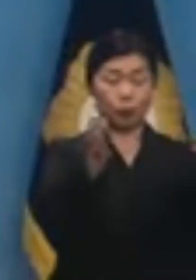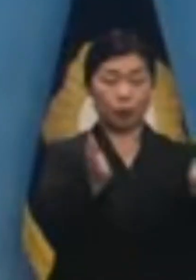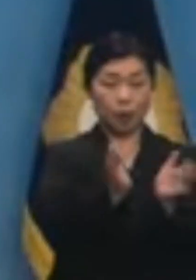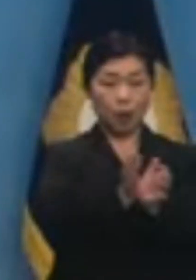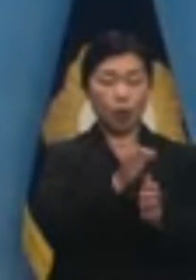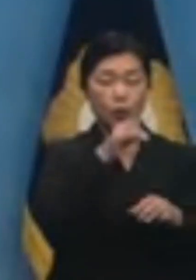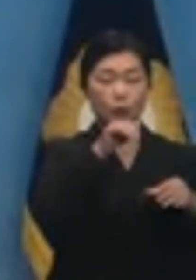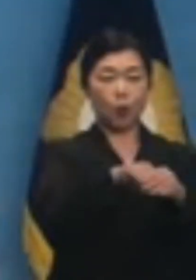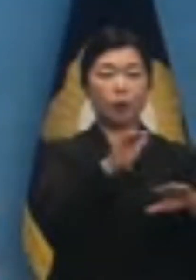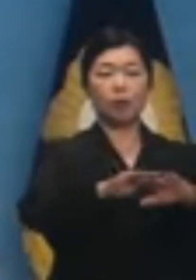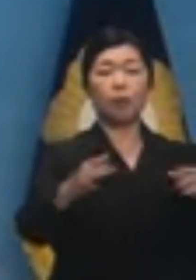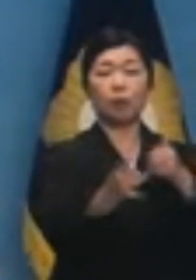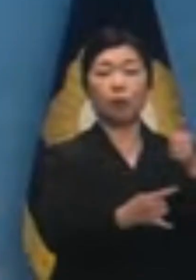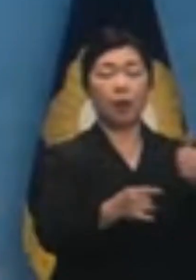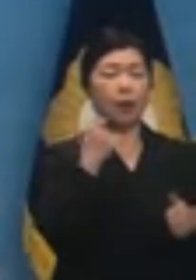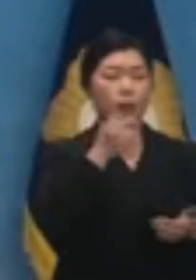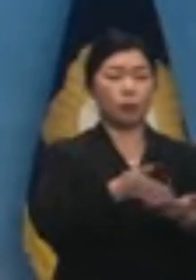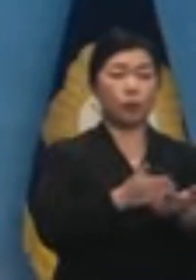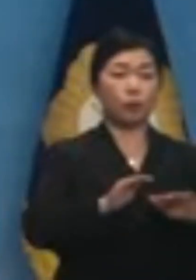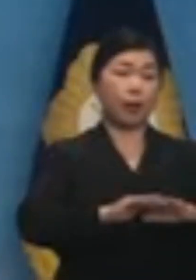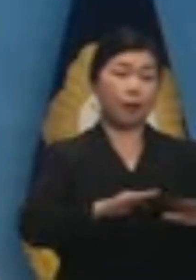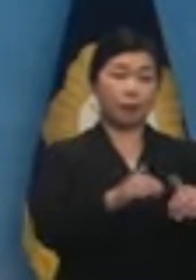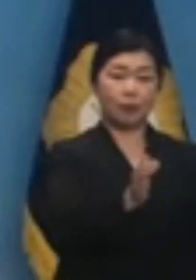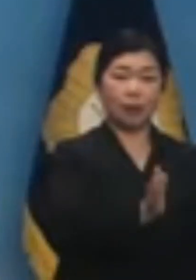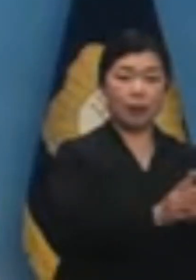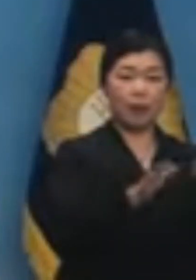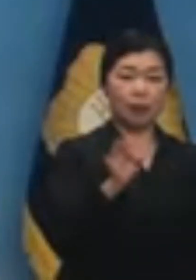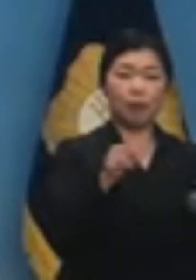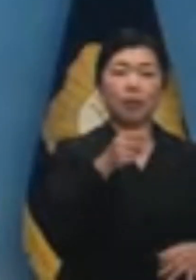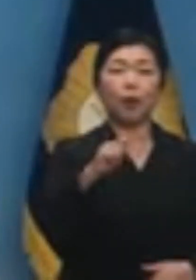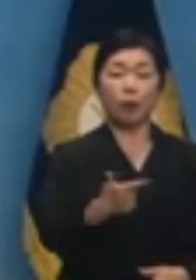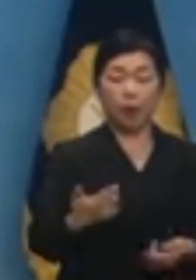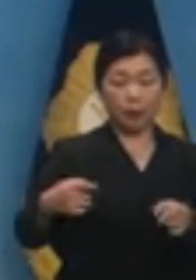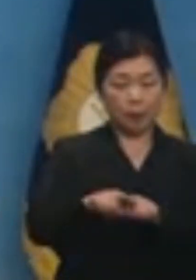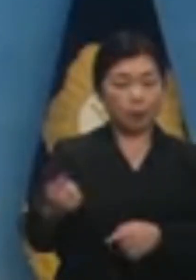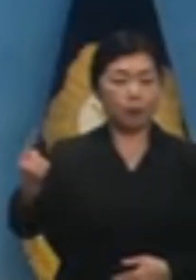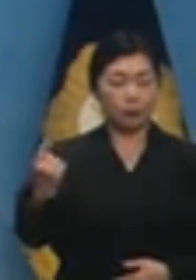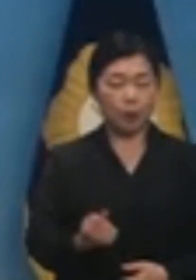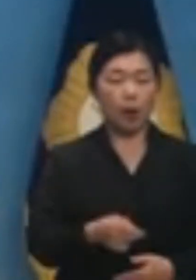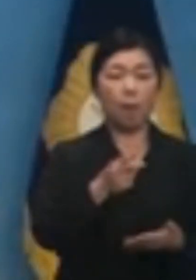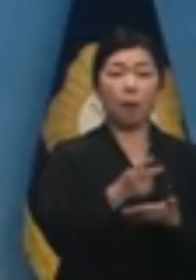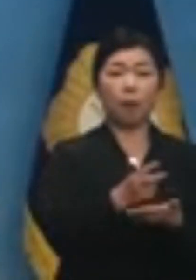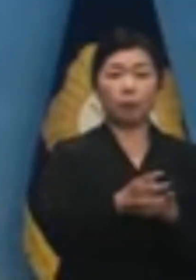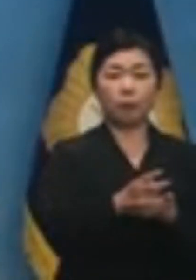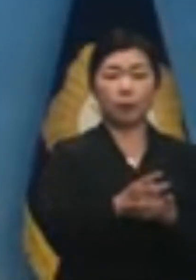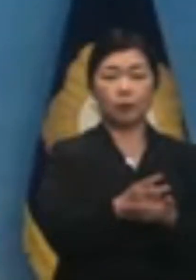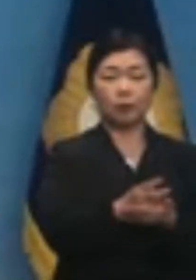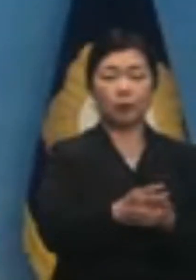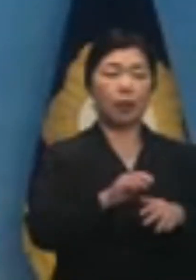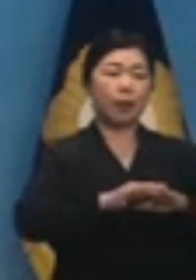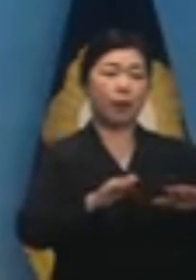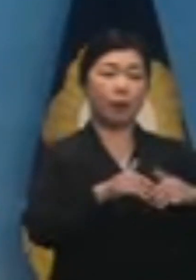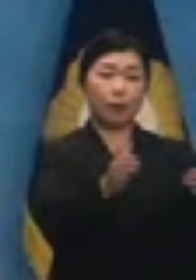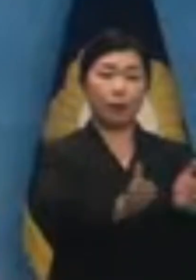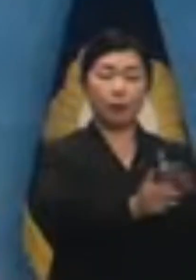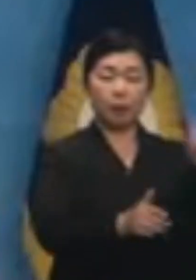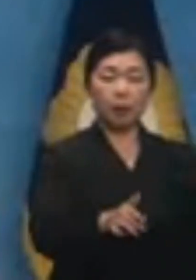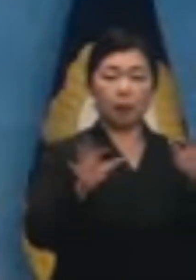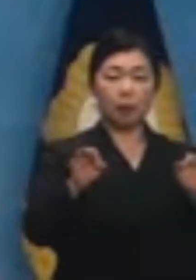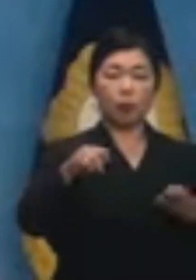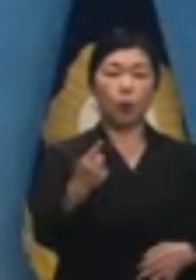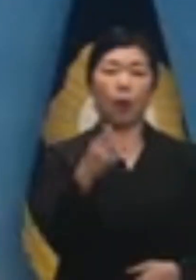더불어민주당 중앙선거대책위원회 가짜뉴스 대응단 김영입니다. 함께하신 법률 대응단장님